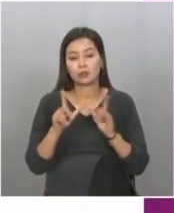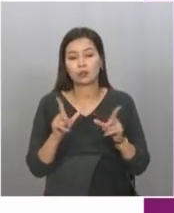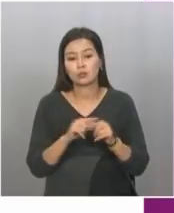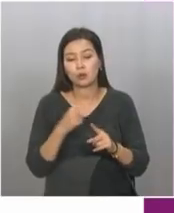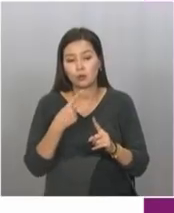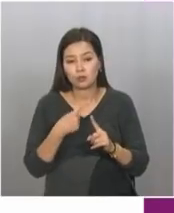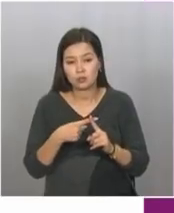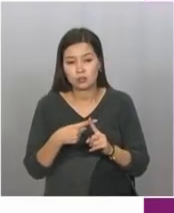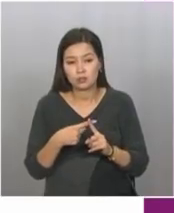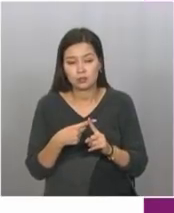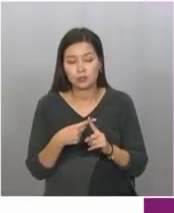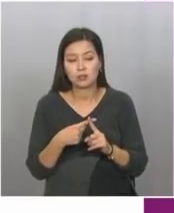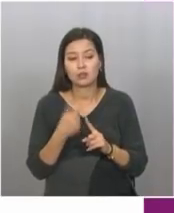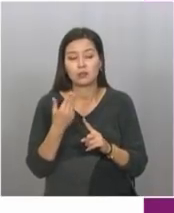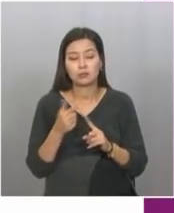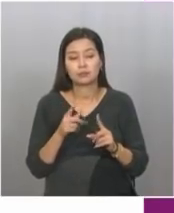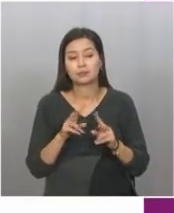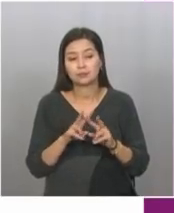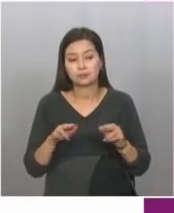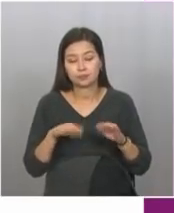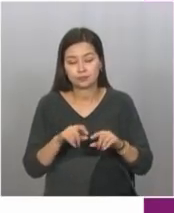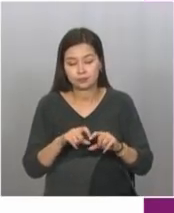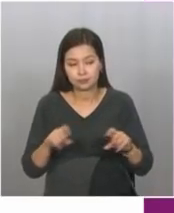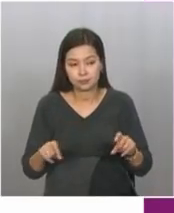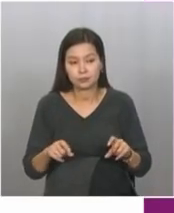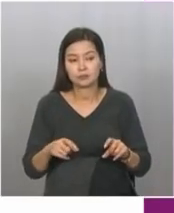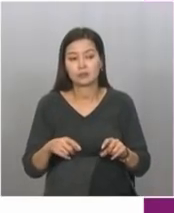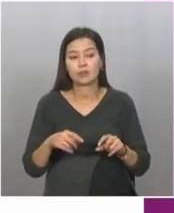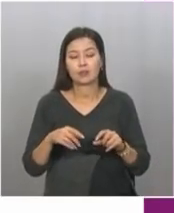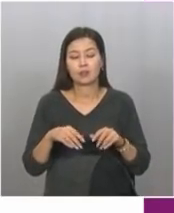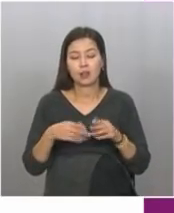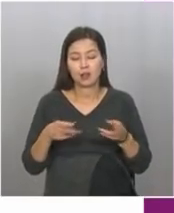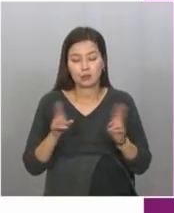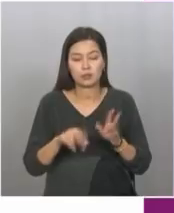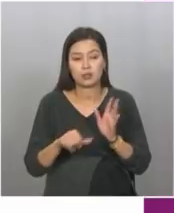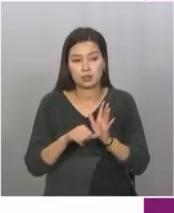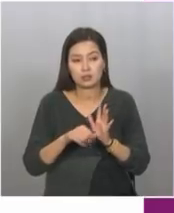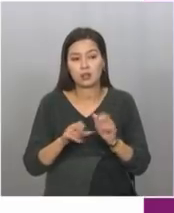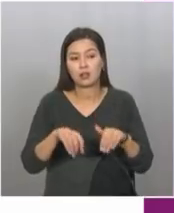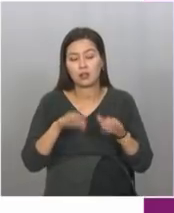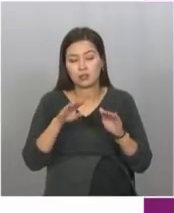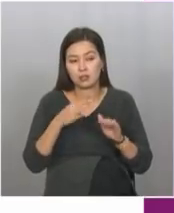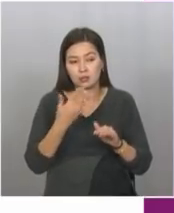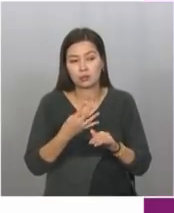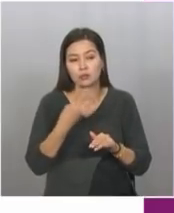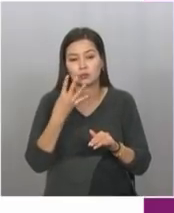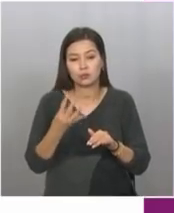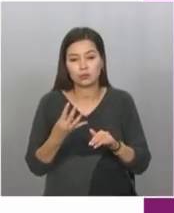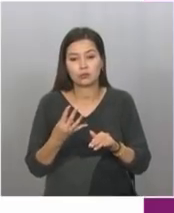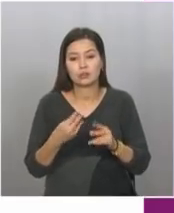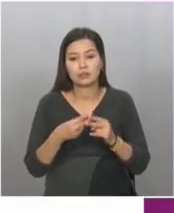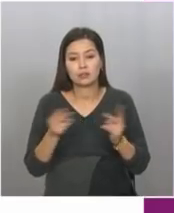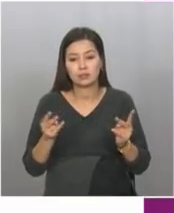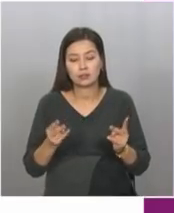қосындысы. Бөлімдері бірдей болғандықтан жазық қоямыз 6-ны, ал алымында 1 мен 3-тің қосындысы 4-ке